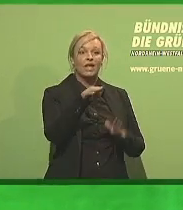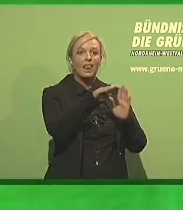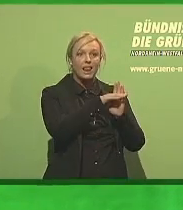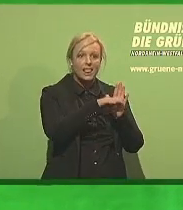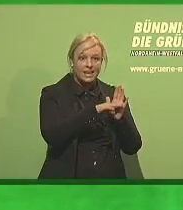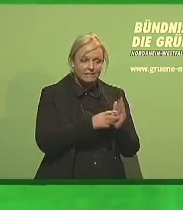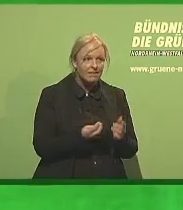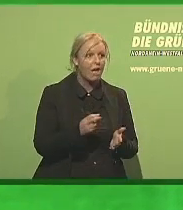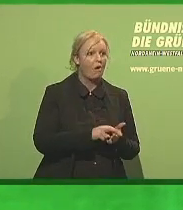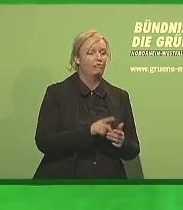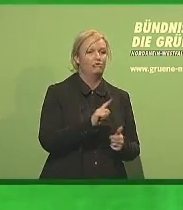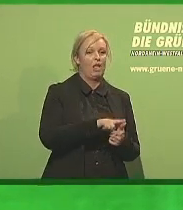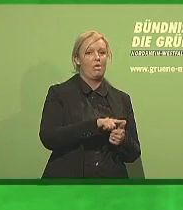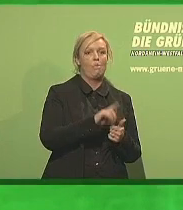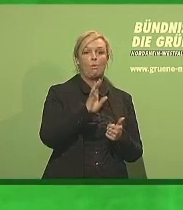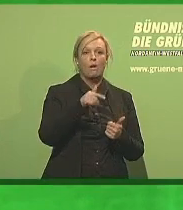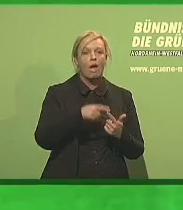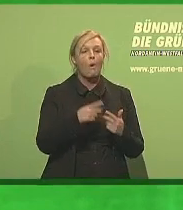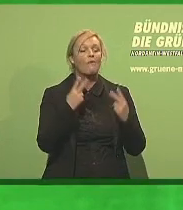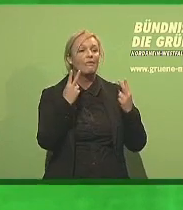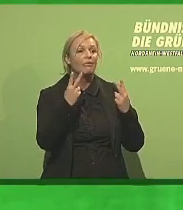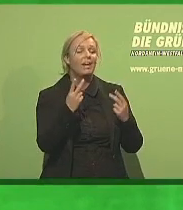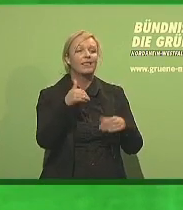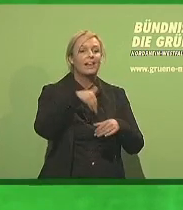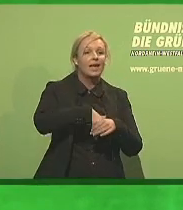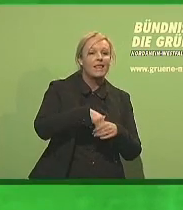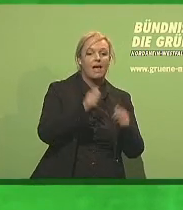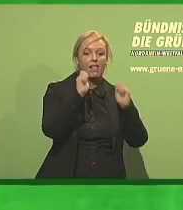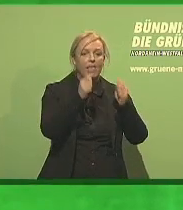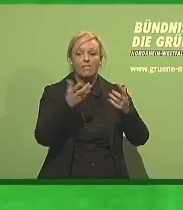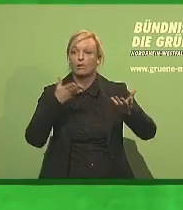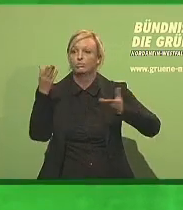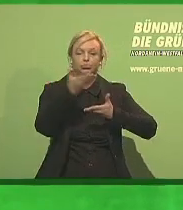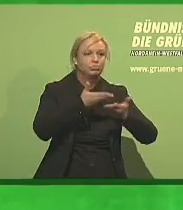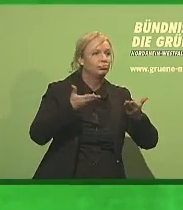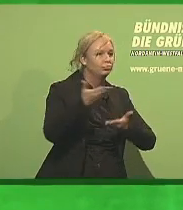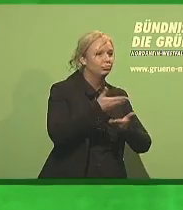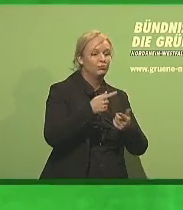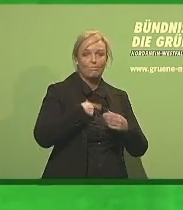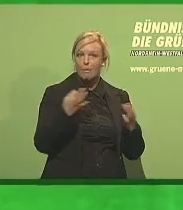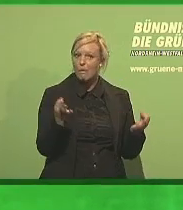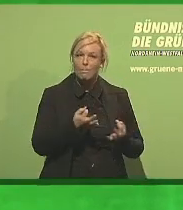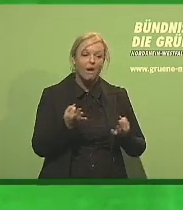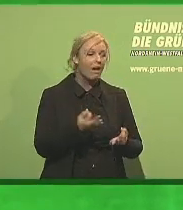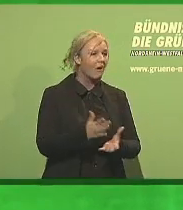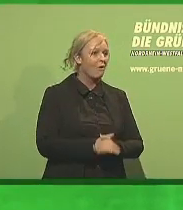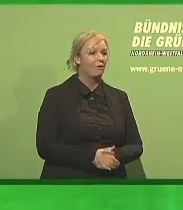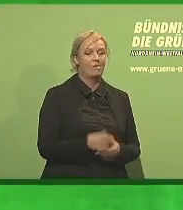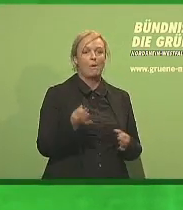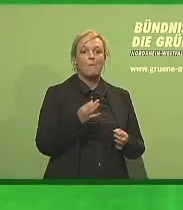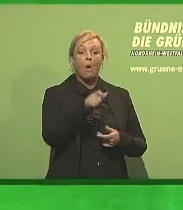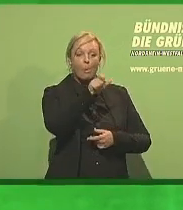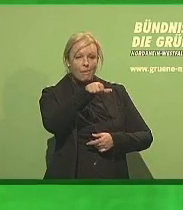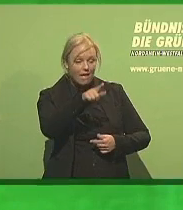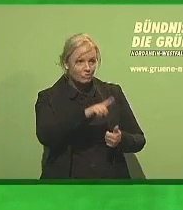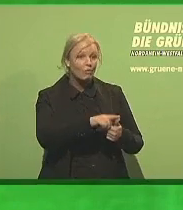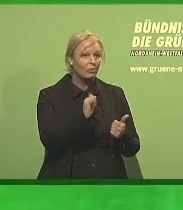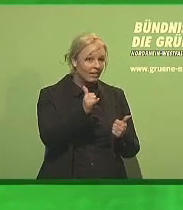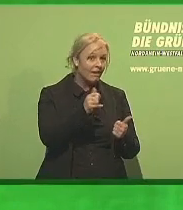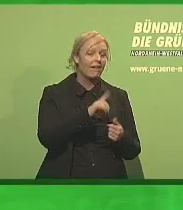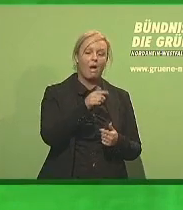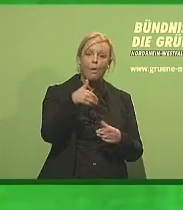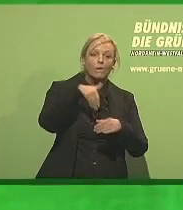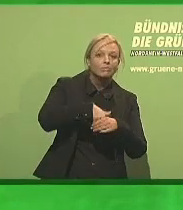machen werdet, sondern auch wichtige inhaltliche Anträge hier beraten werdet. Das brauchen wir. Wir brauchen die Personen, aber wir brauchen natürlich auch